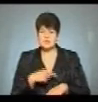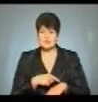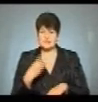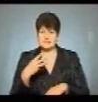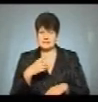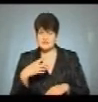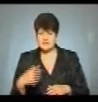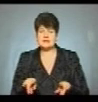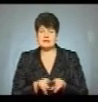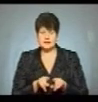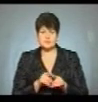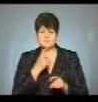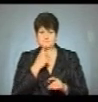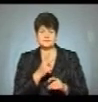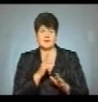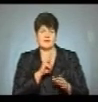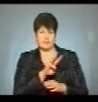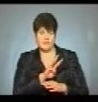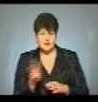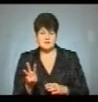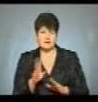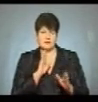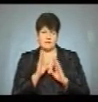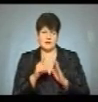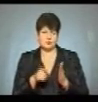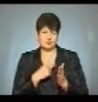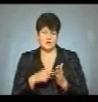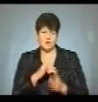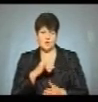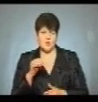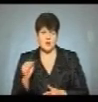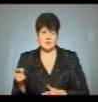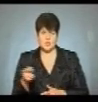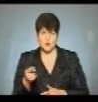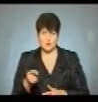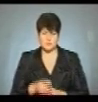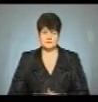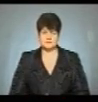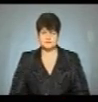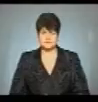20:30. Також заходьте на наш сайт і Facebook-сторінку UA Тернопіль. До зустрічі о 20:30.